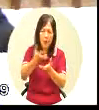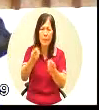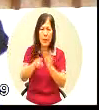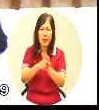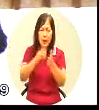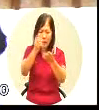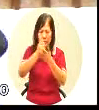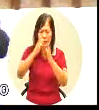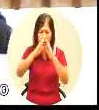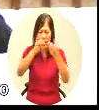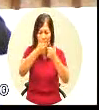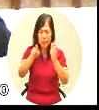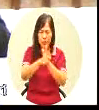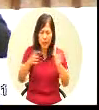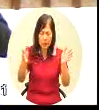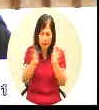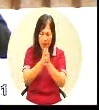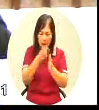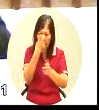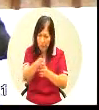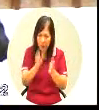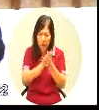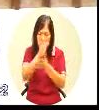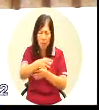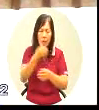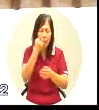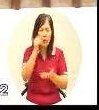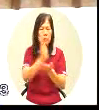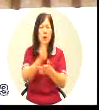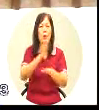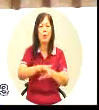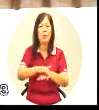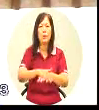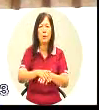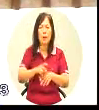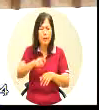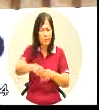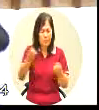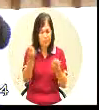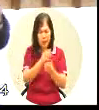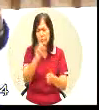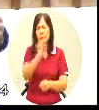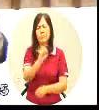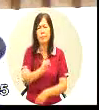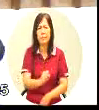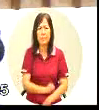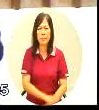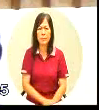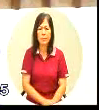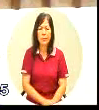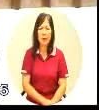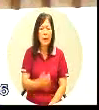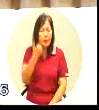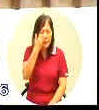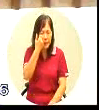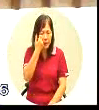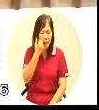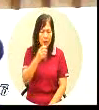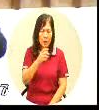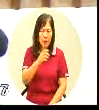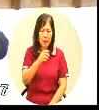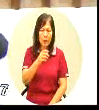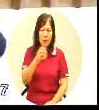个解决的方法。我觉得这不应该是该发生的事情，到底是哪里出了问